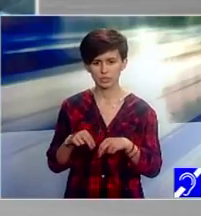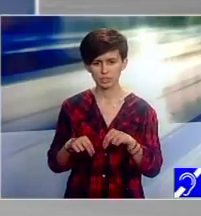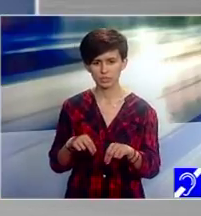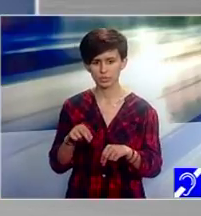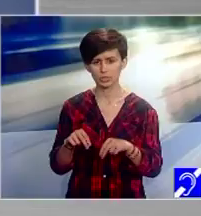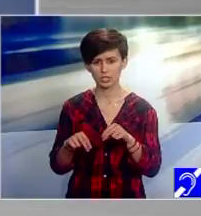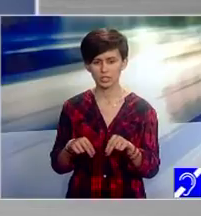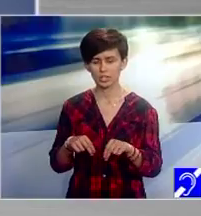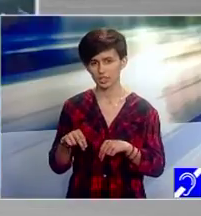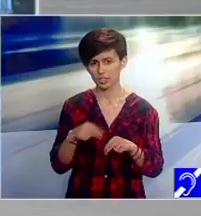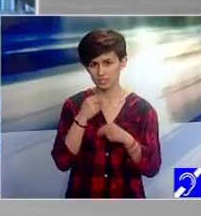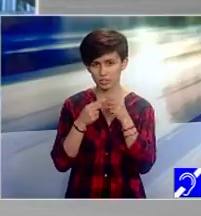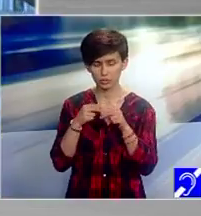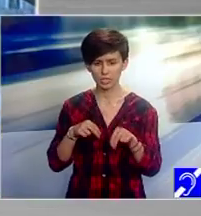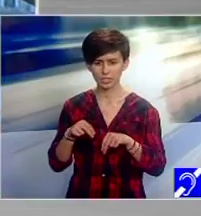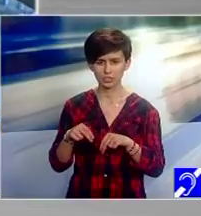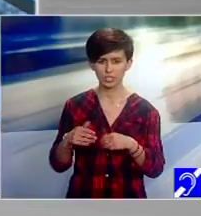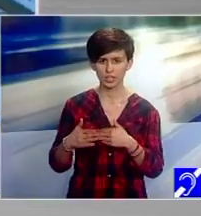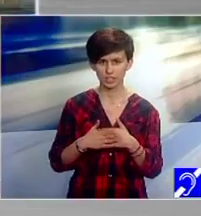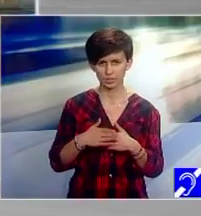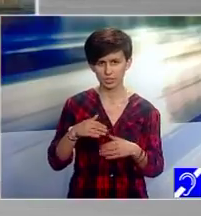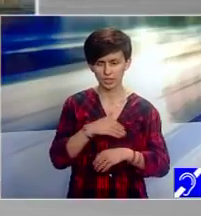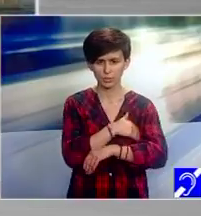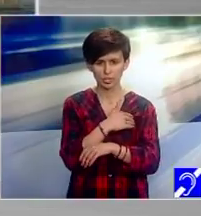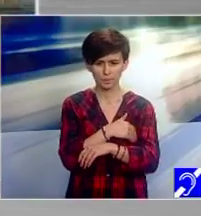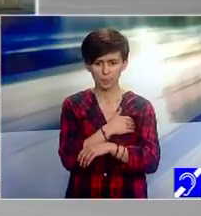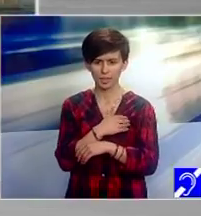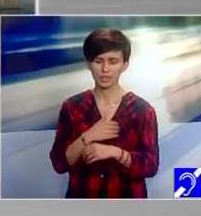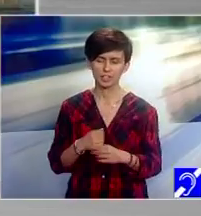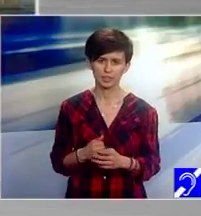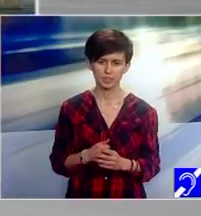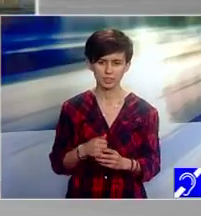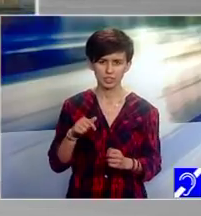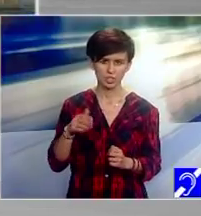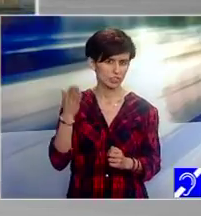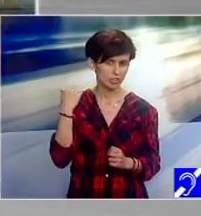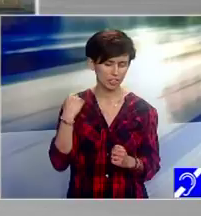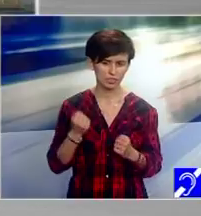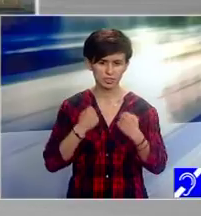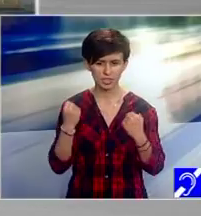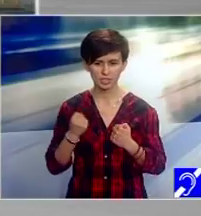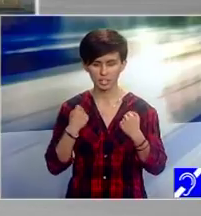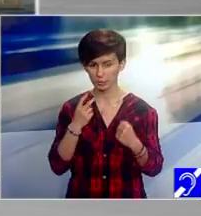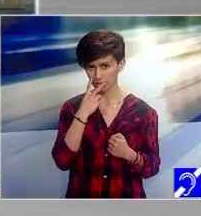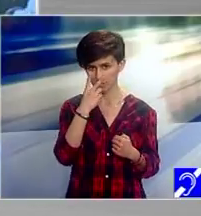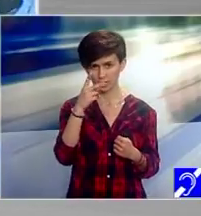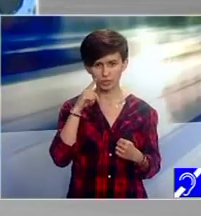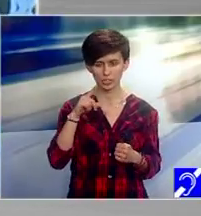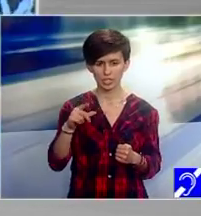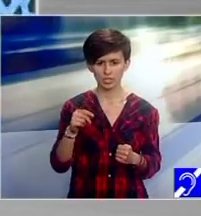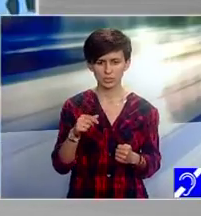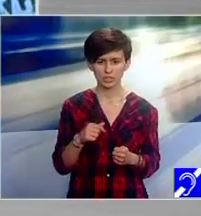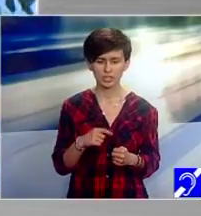în platoul nostru, alături de un elev al dumneavoastră. Acestea au fost antrenamentele. Iată, vedem și rezultatele și